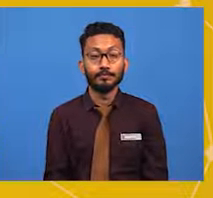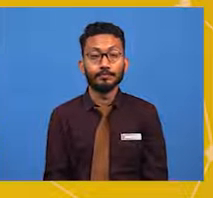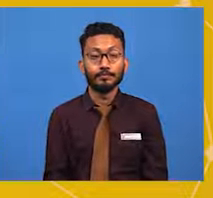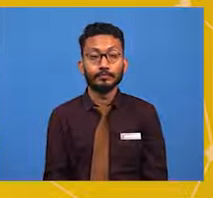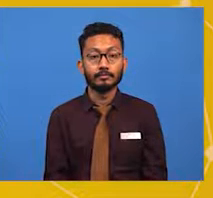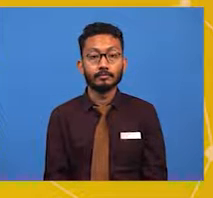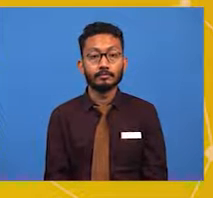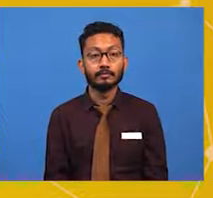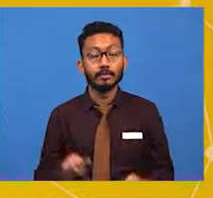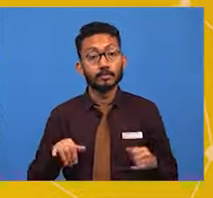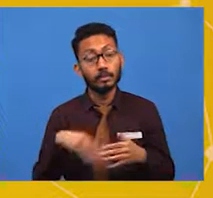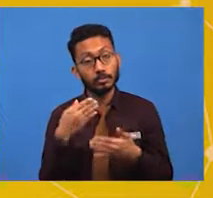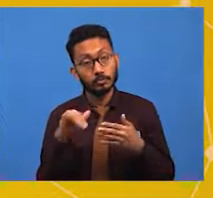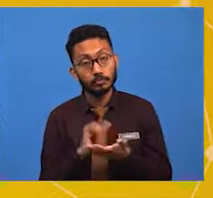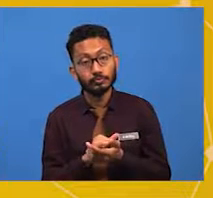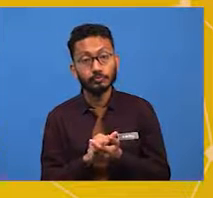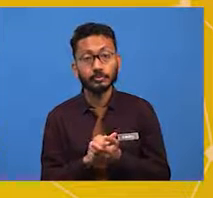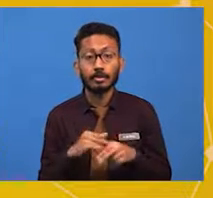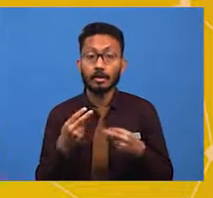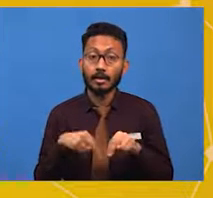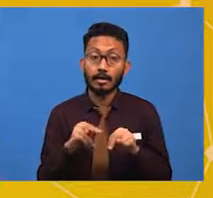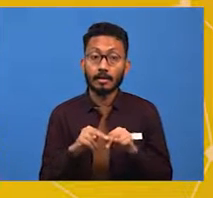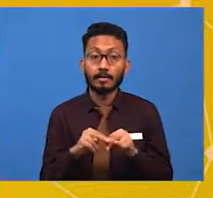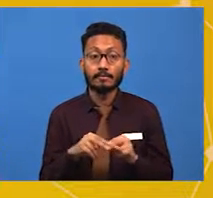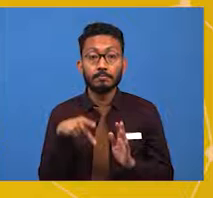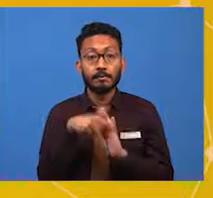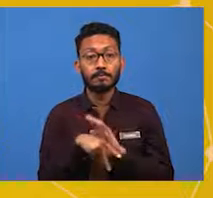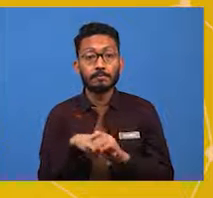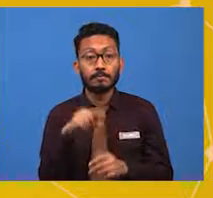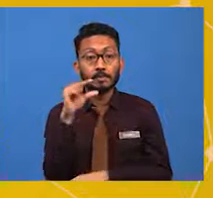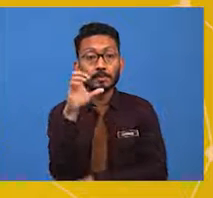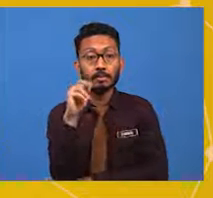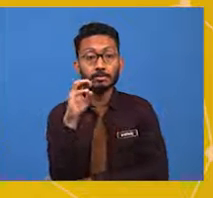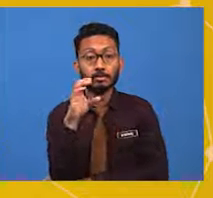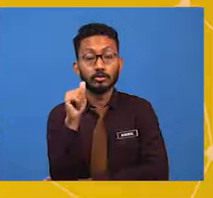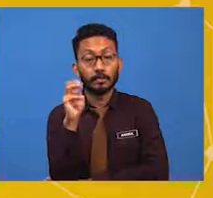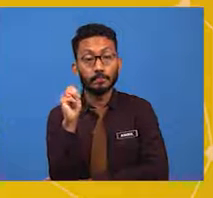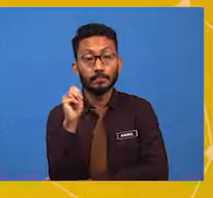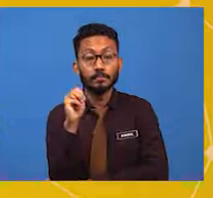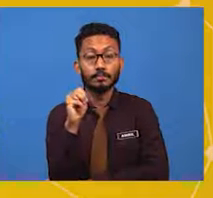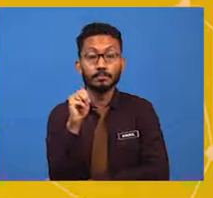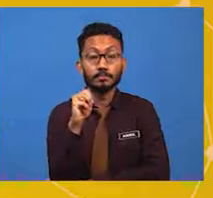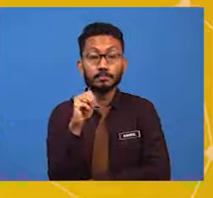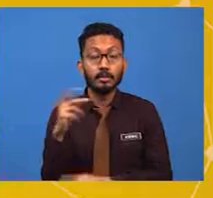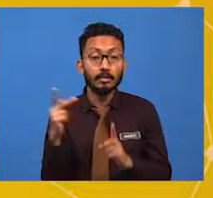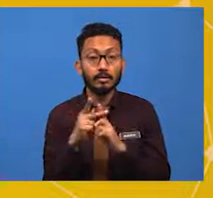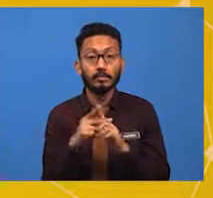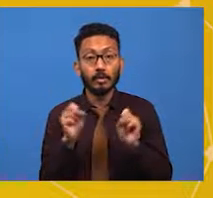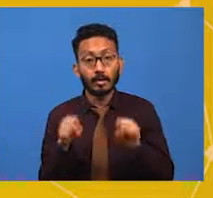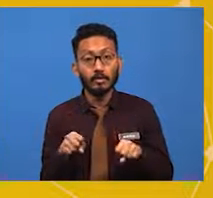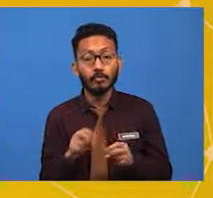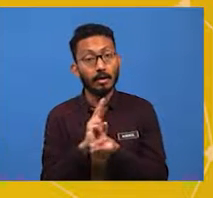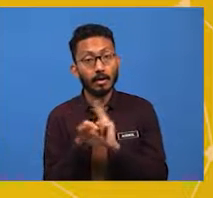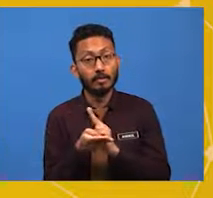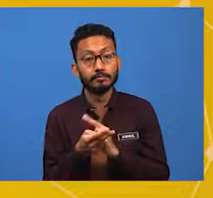Selain itu, nilai pengecam yang diberikan kepada pemboleh ubah boleh diubah apabila